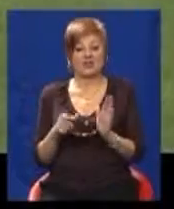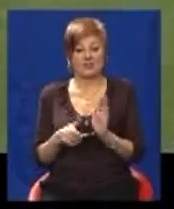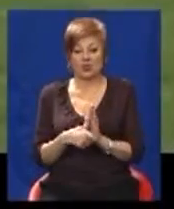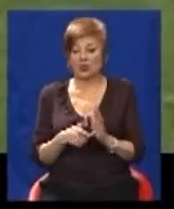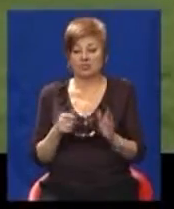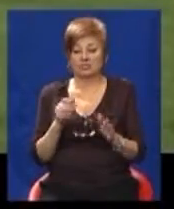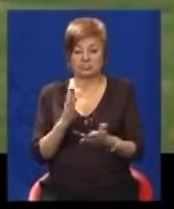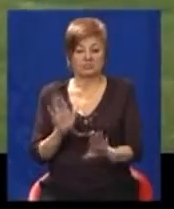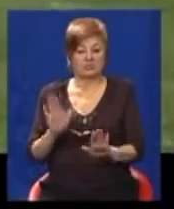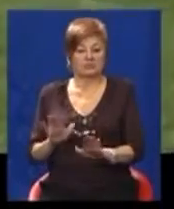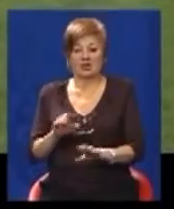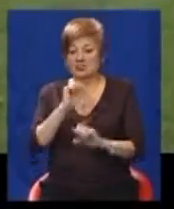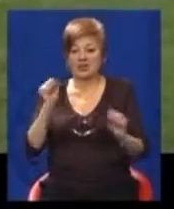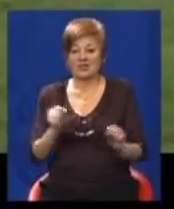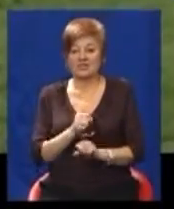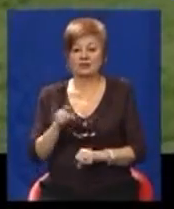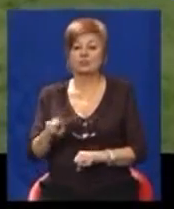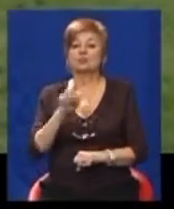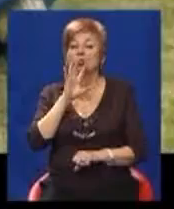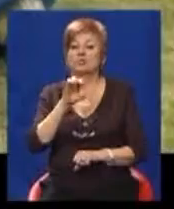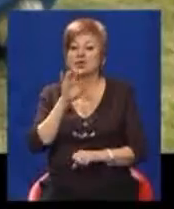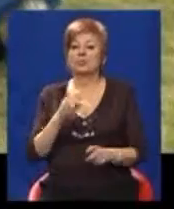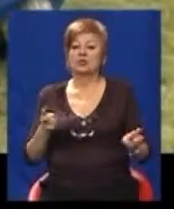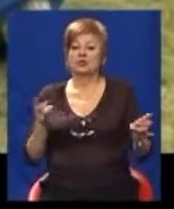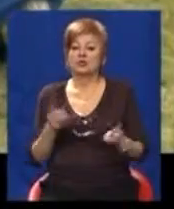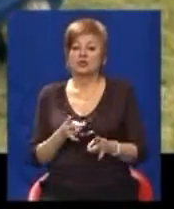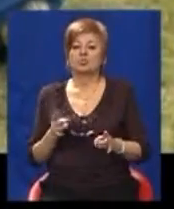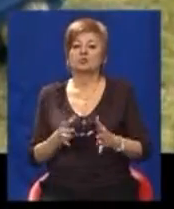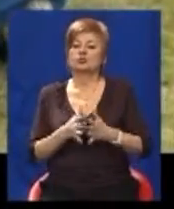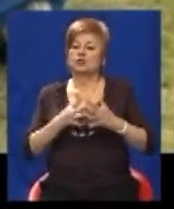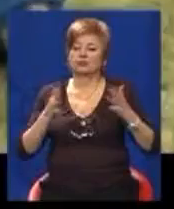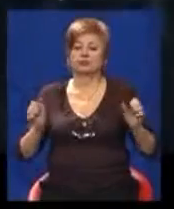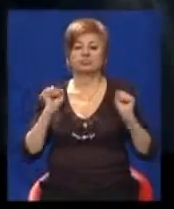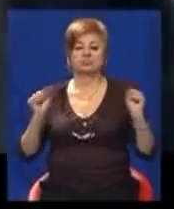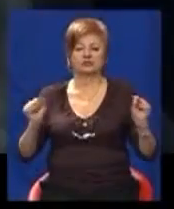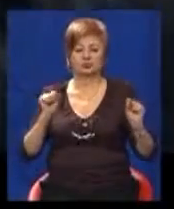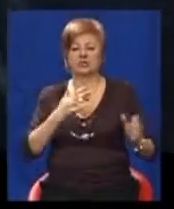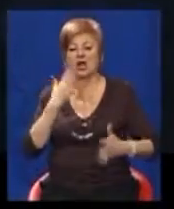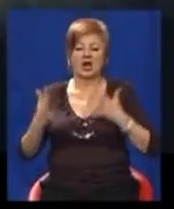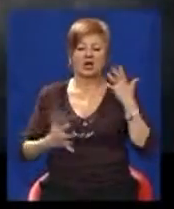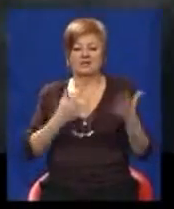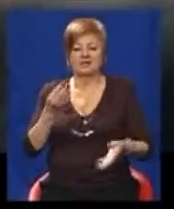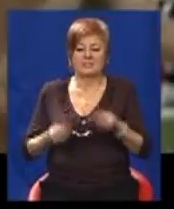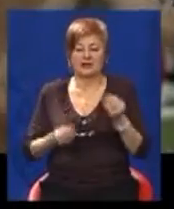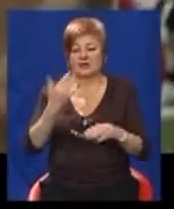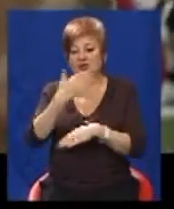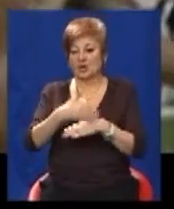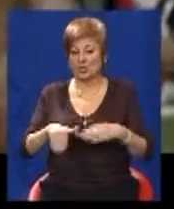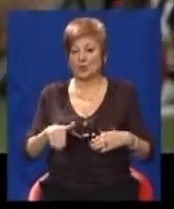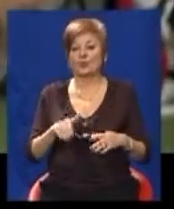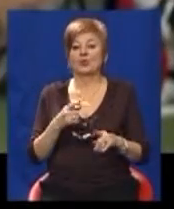просто неможливо. Так як датському брохольмеру потрібні постійні фізичні вправи, активні ігри на свіжому повітрі